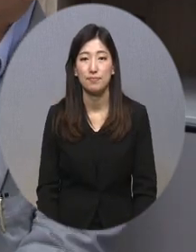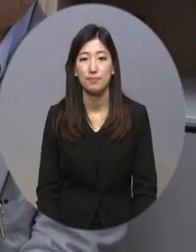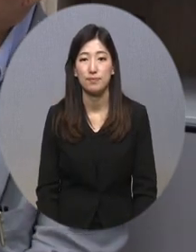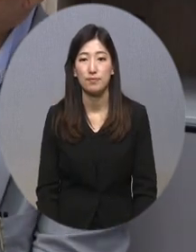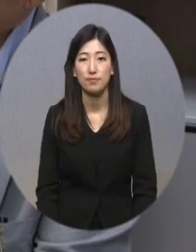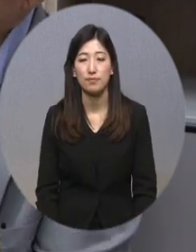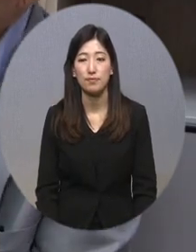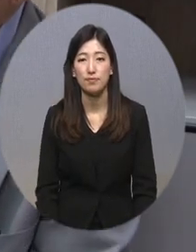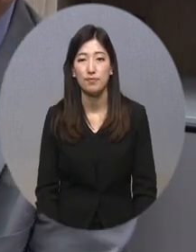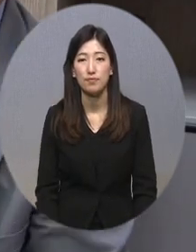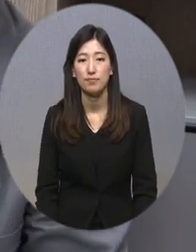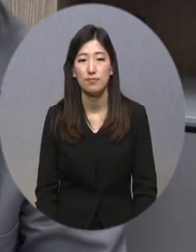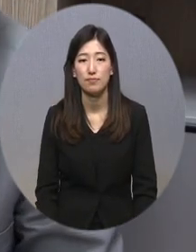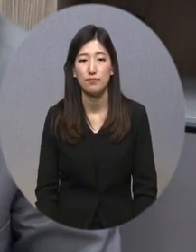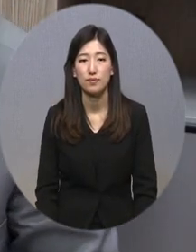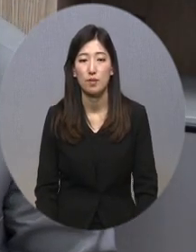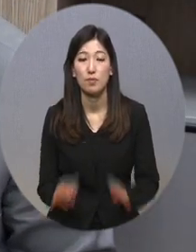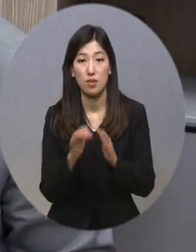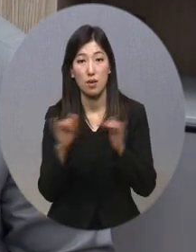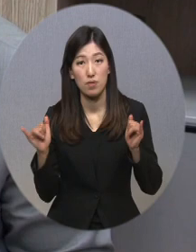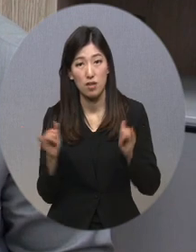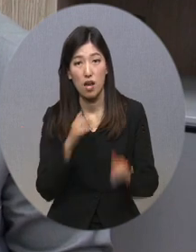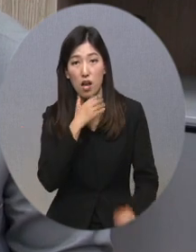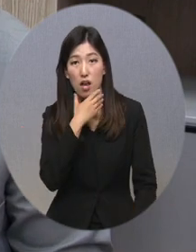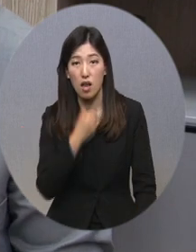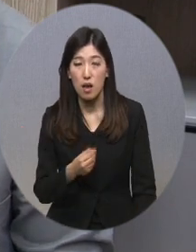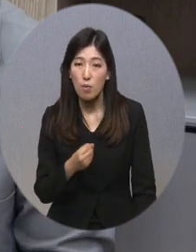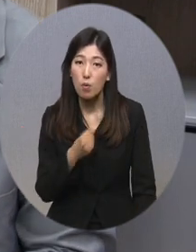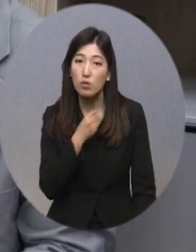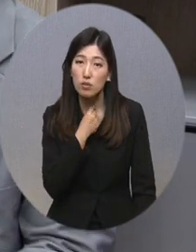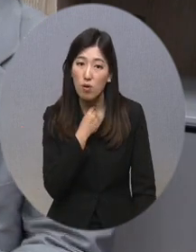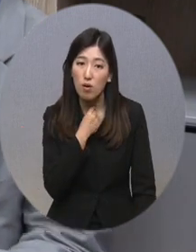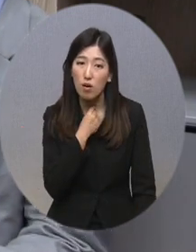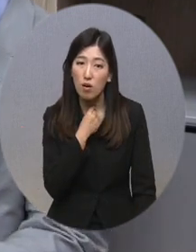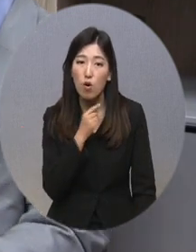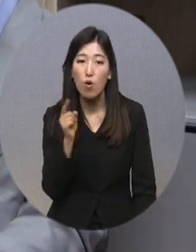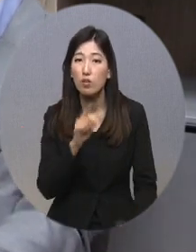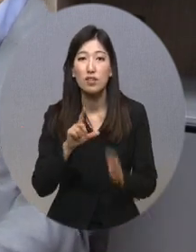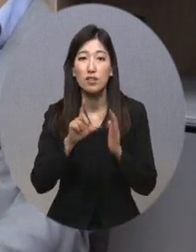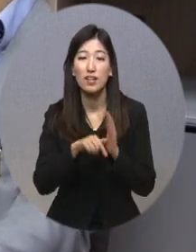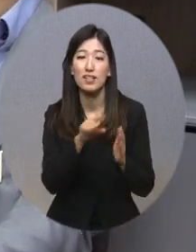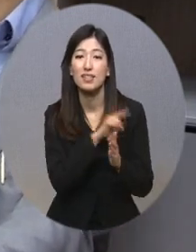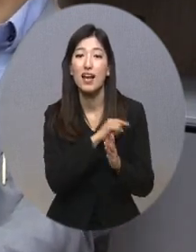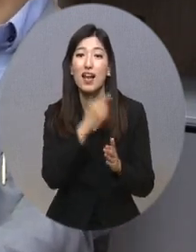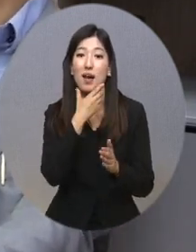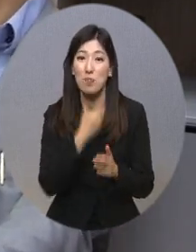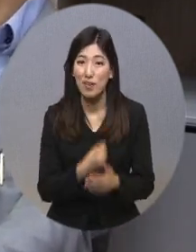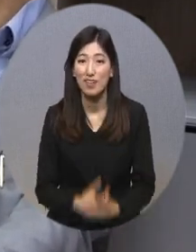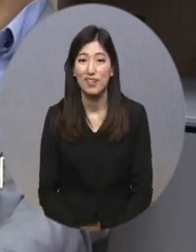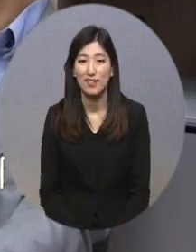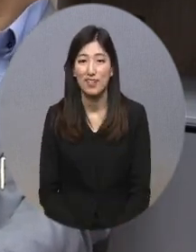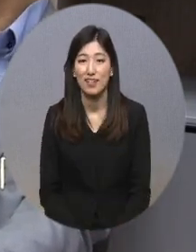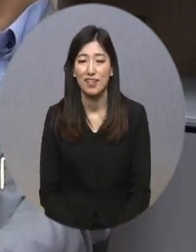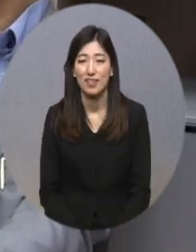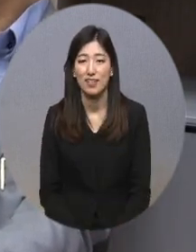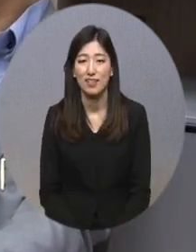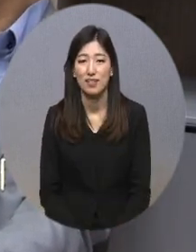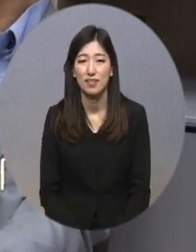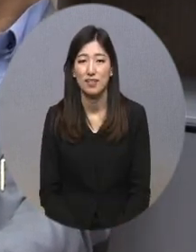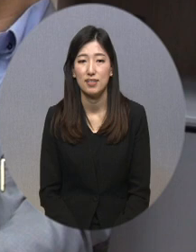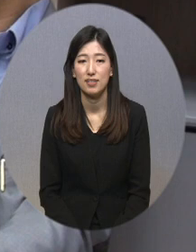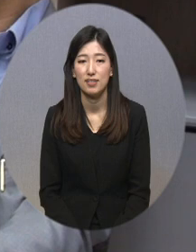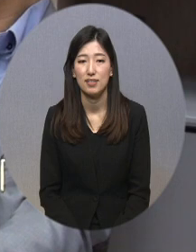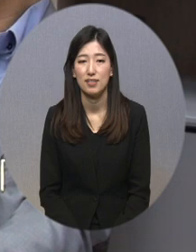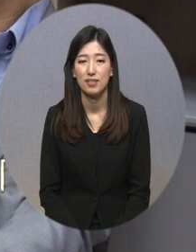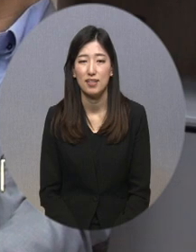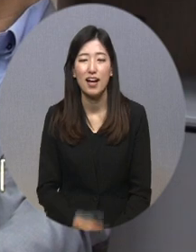그러면 사람들이 행복해지려면 어떤 행동할 때가 가장 행복해질 수 있을까요, 개인적으로? 뭐 궁극적인